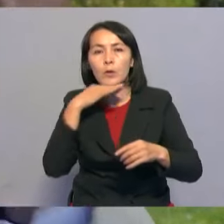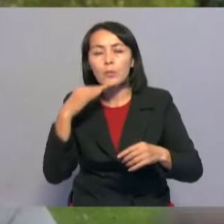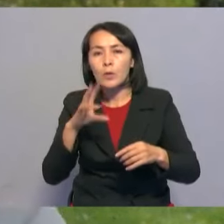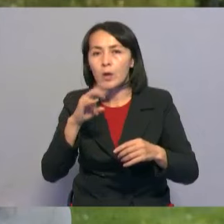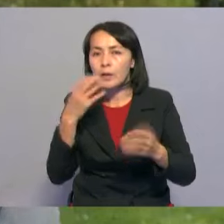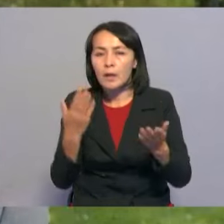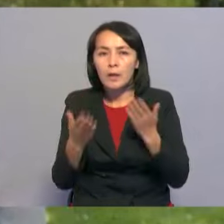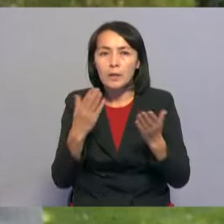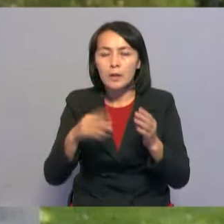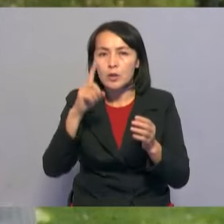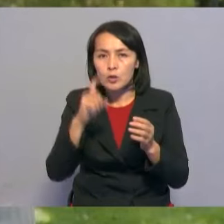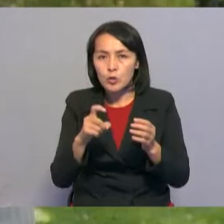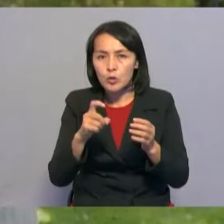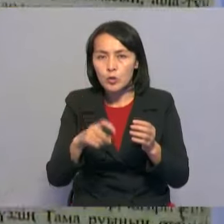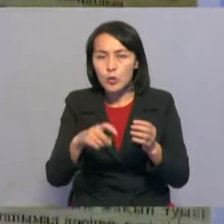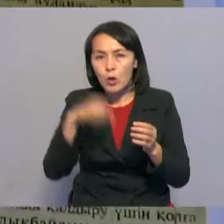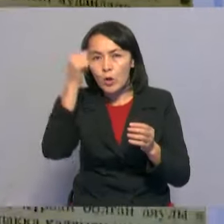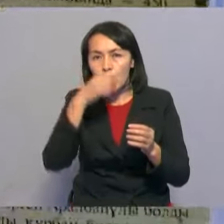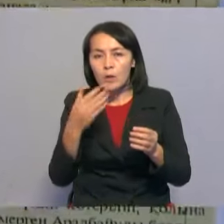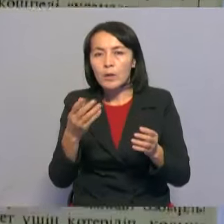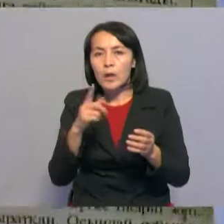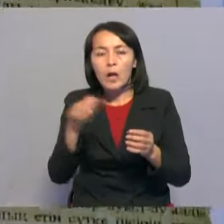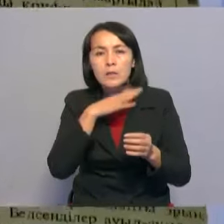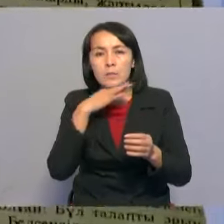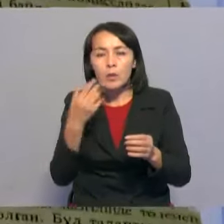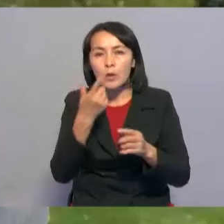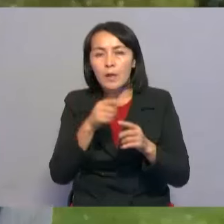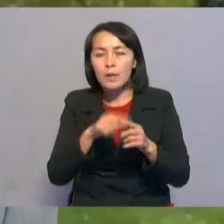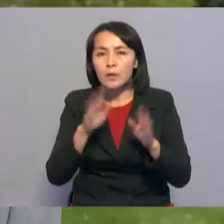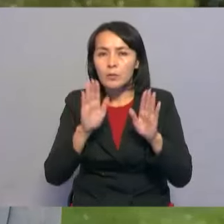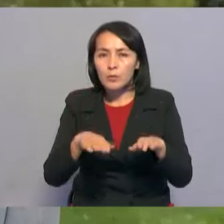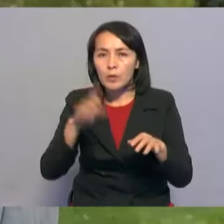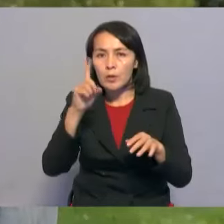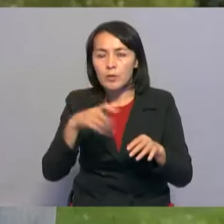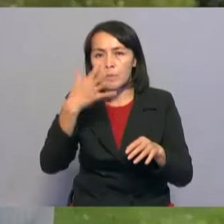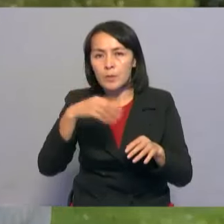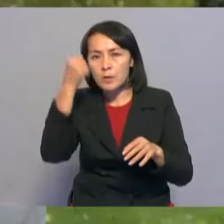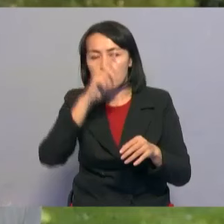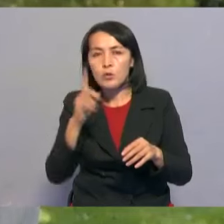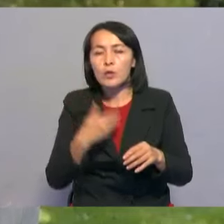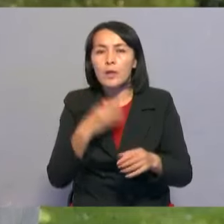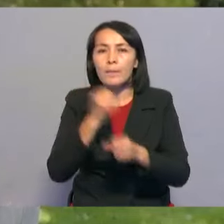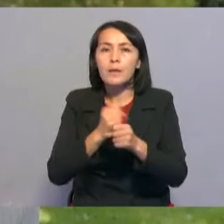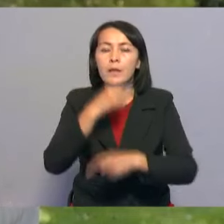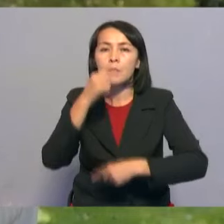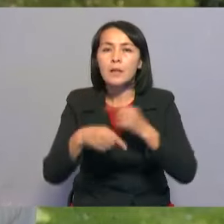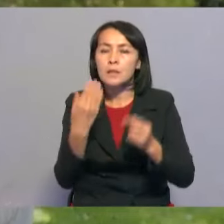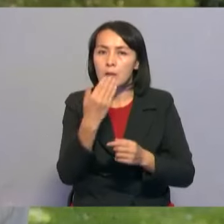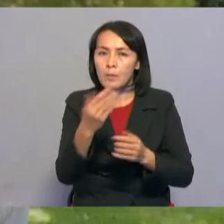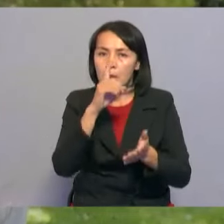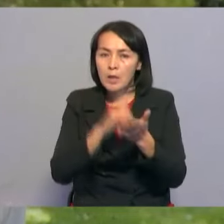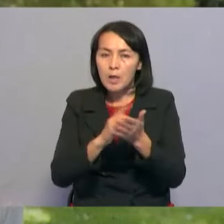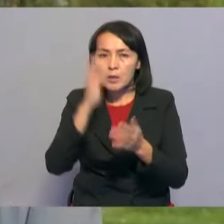нефти, этого хватит на 100 лет. Говорят, что у нас много газа, но этого хватит на 150 лет. Что нам делать дальше? Вы должны